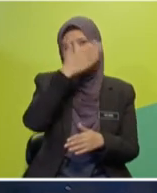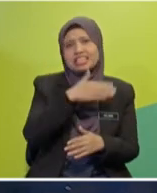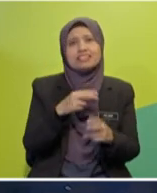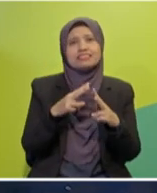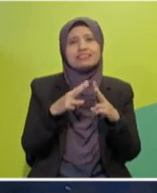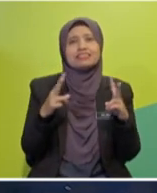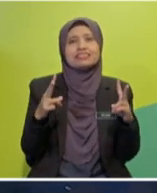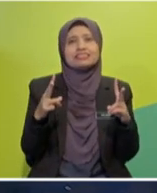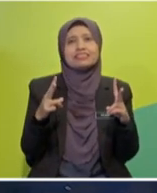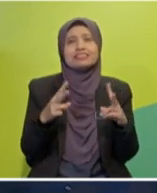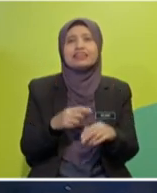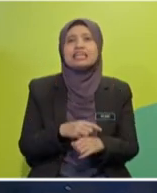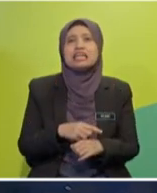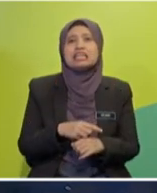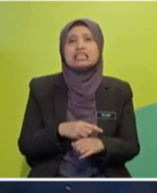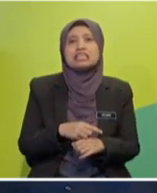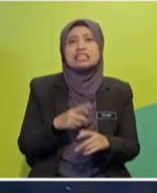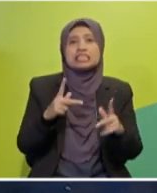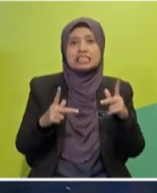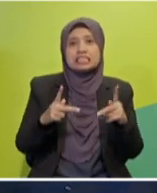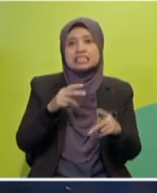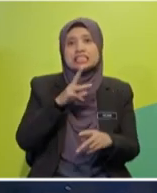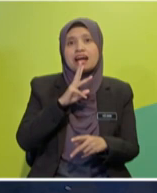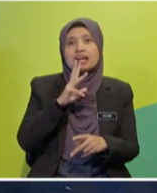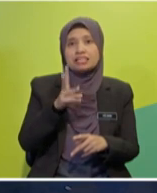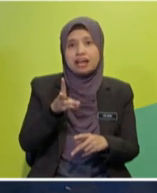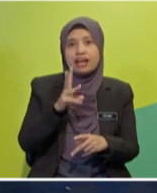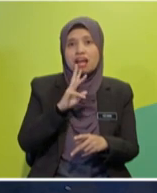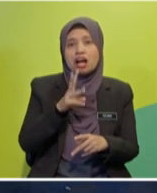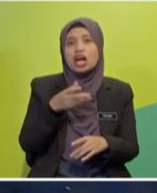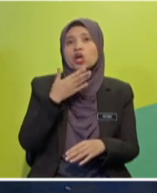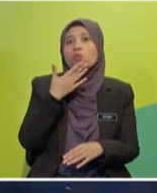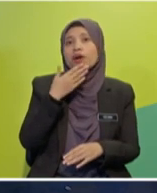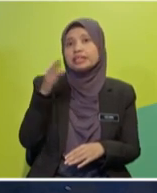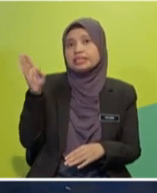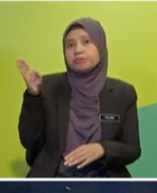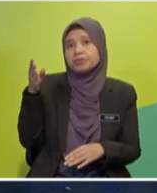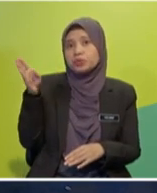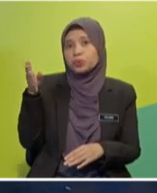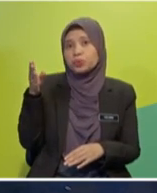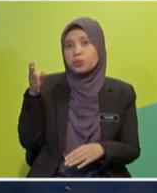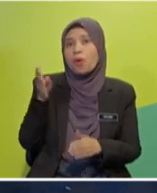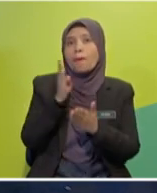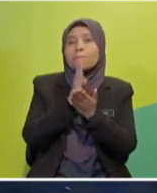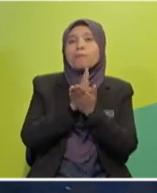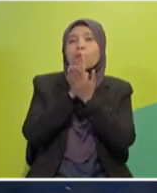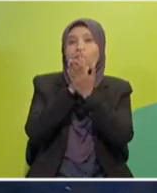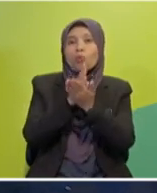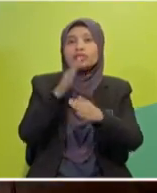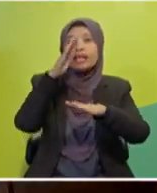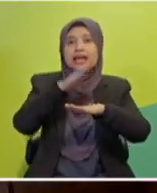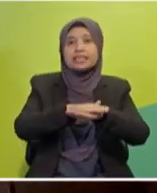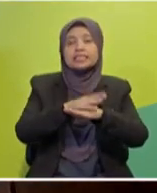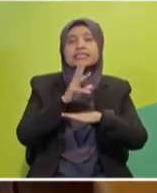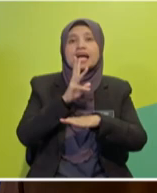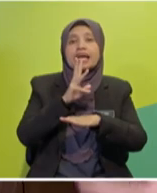lah warna air biru. Inilah dia kenderaan air. Air warna biru. Of course. Mestilah dia punya bot atas air.